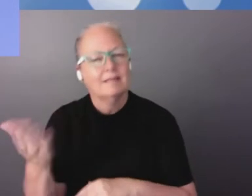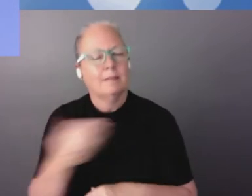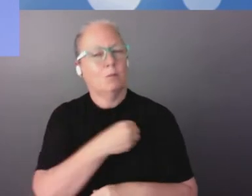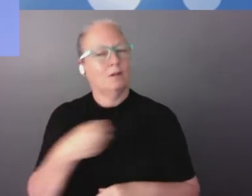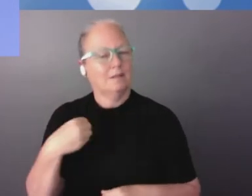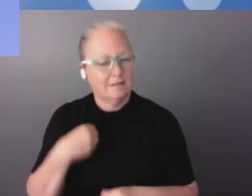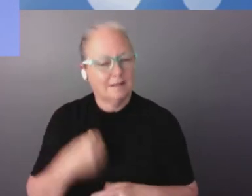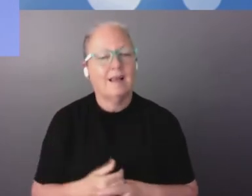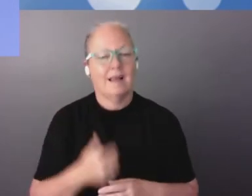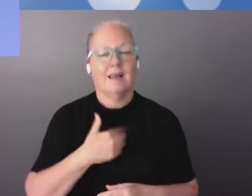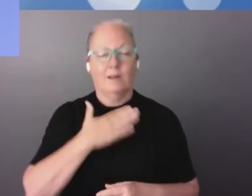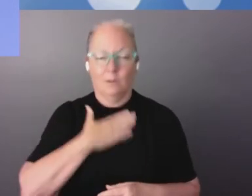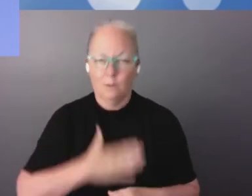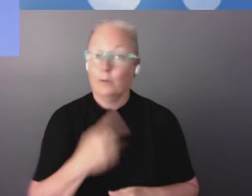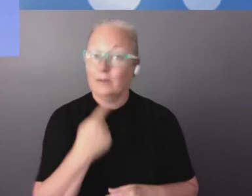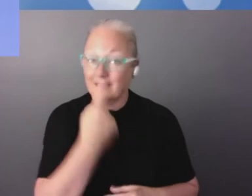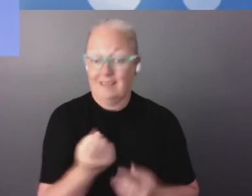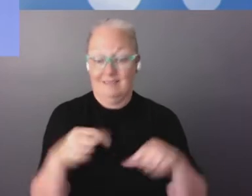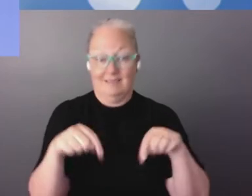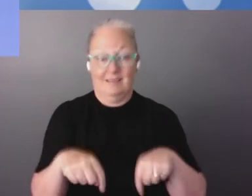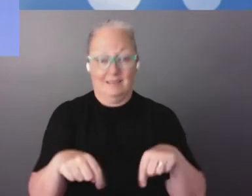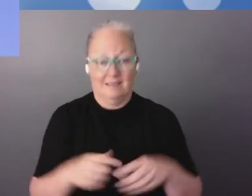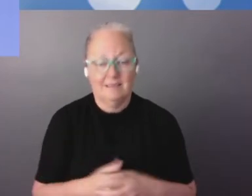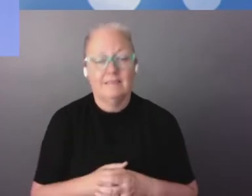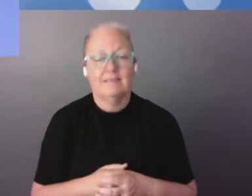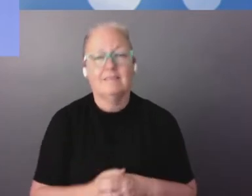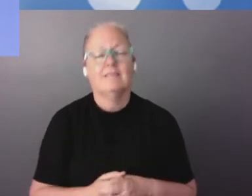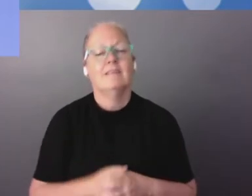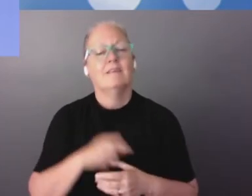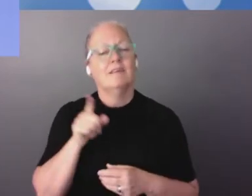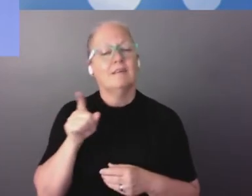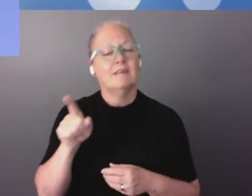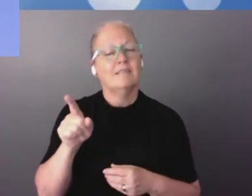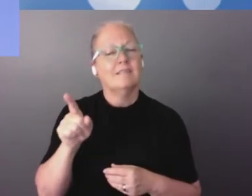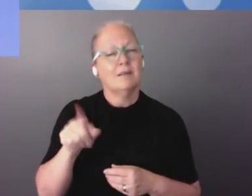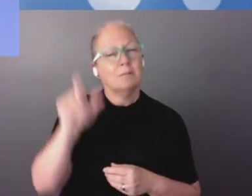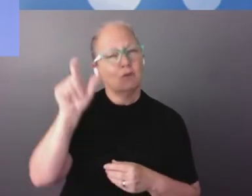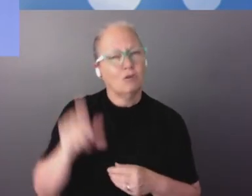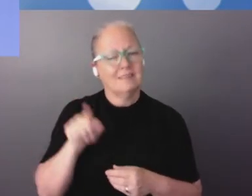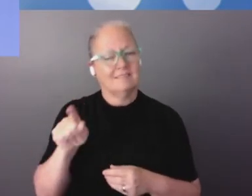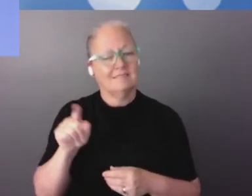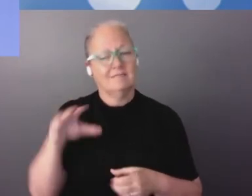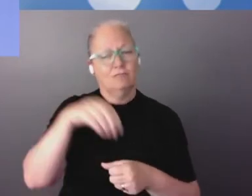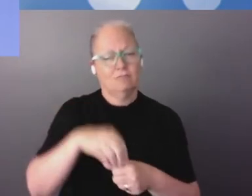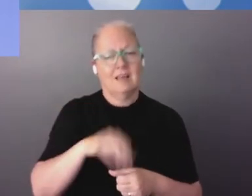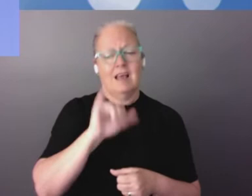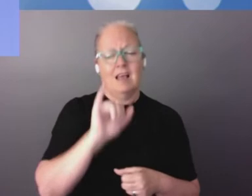سيادة رئيس مجلس الوزراء. الآن أود أن أقول